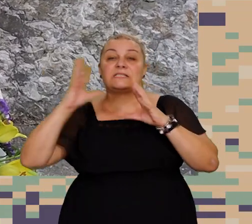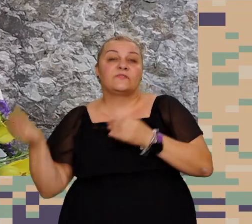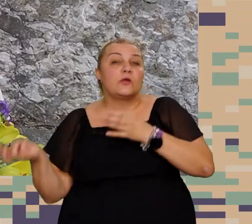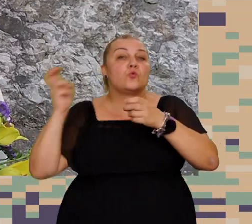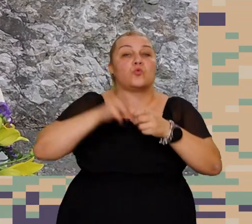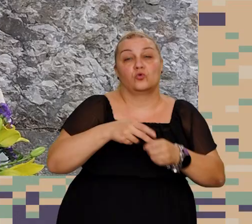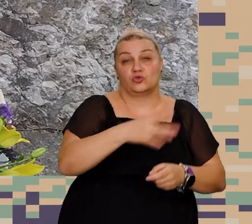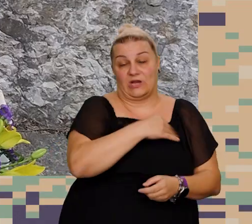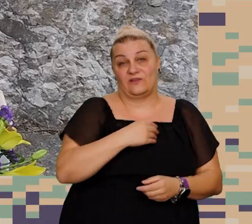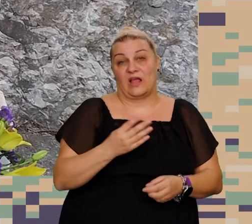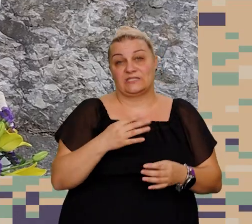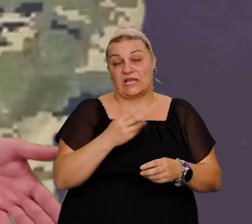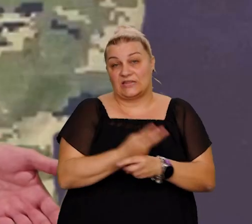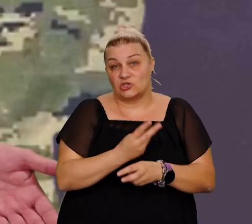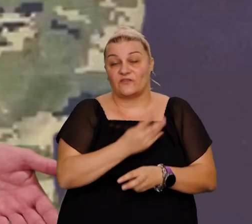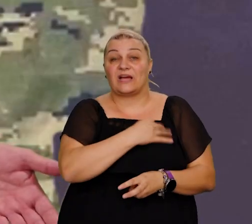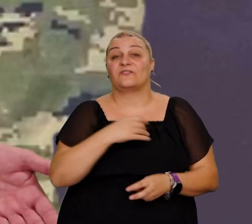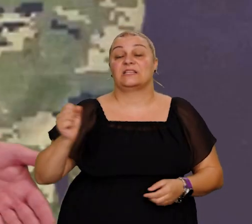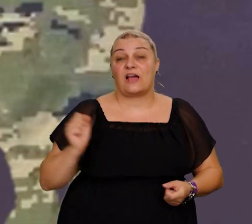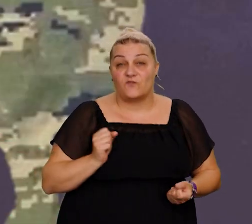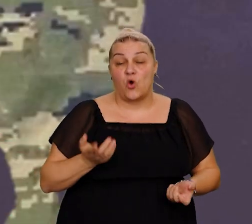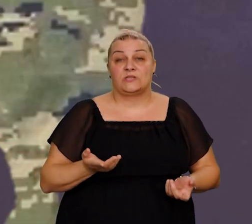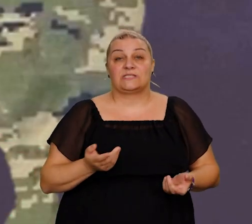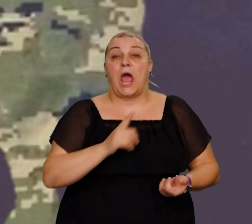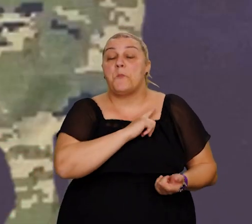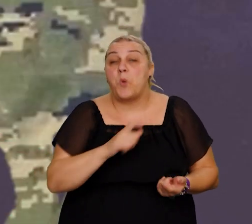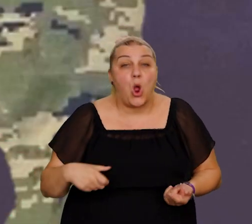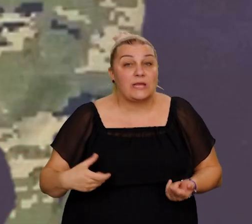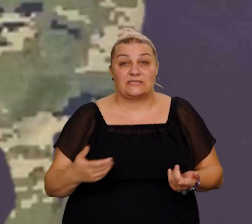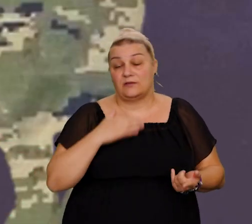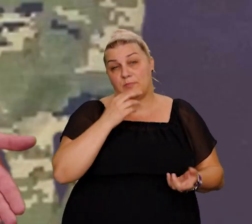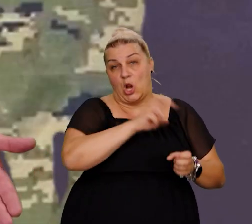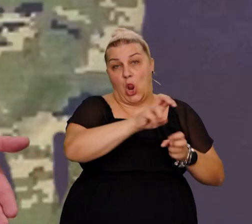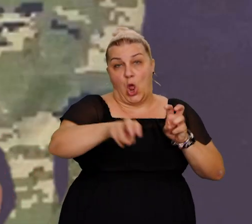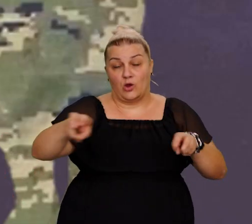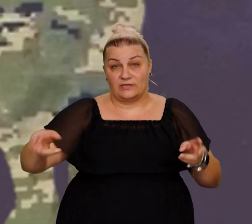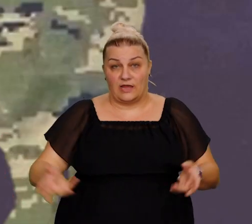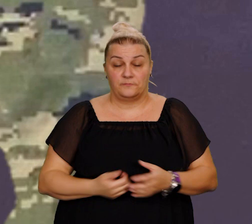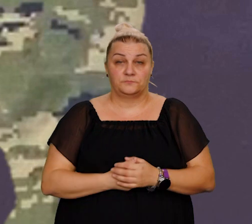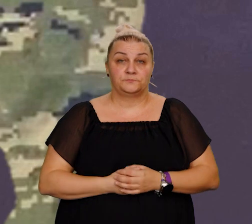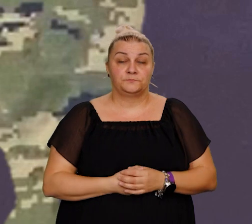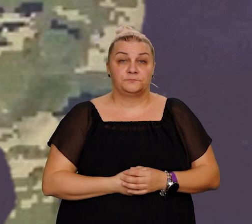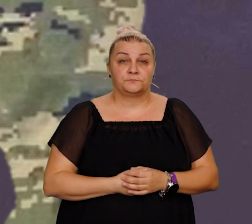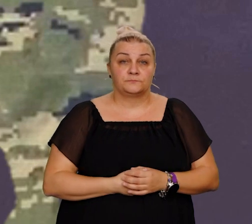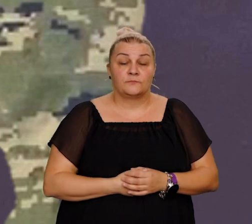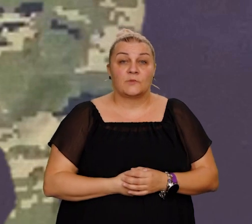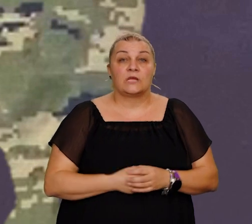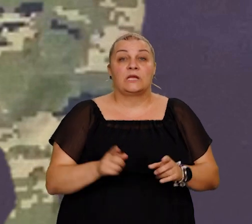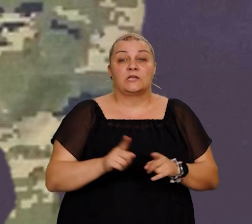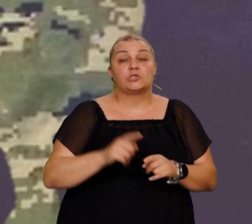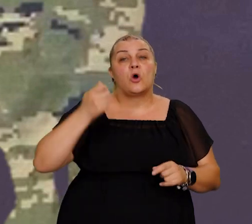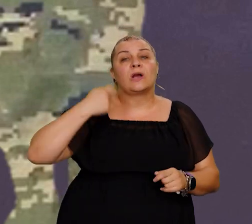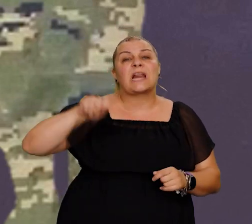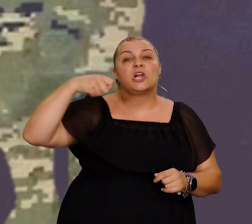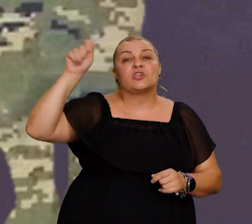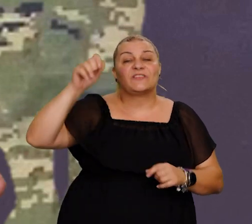svi se stavili na raspolaganje Hrvatskoj državi, Hrvatskoj vojsci, policiji, tako da bilo šta da je trebalo. Dalje,